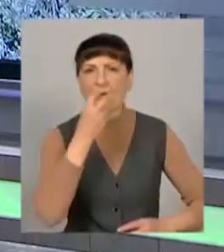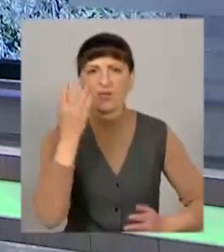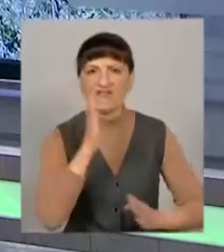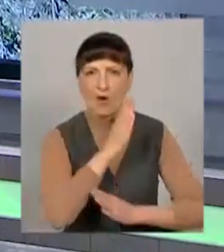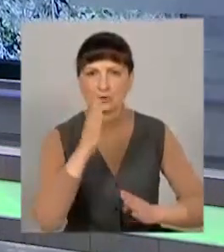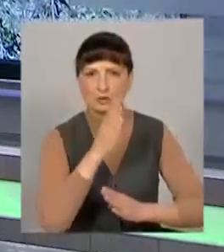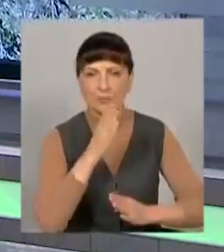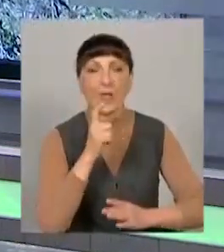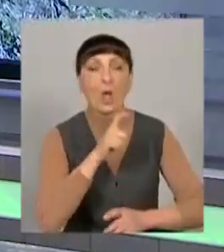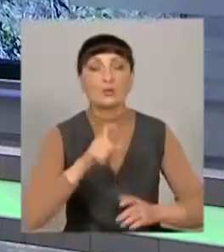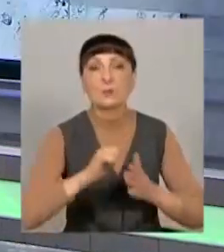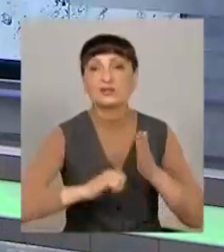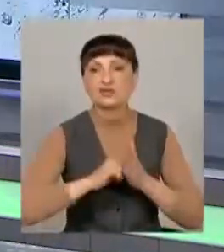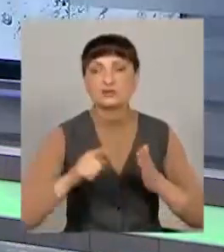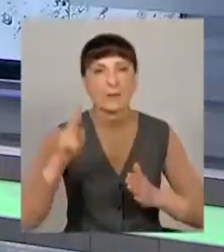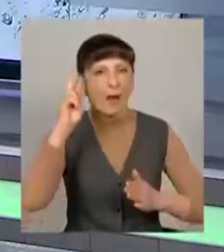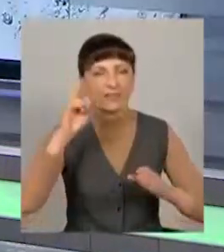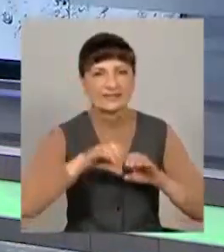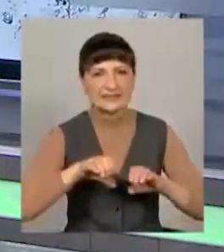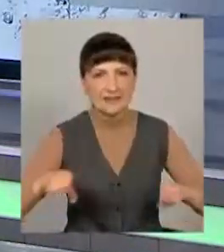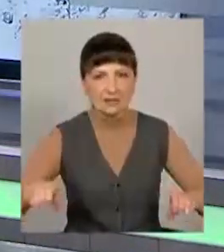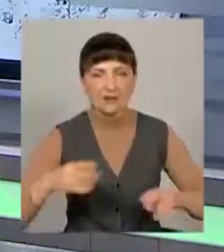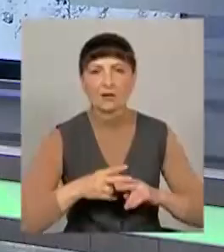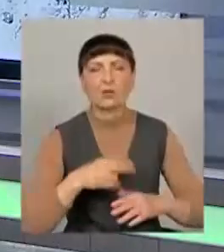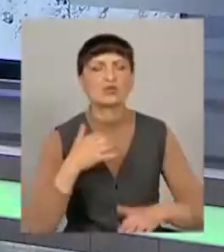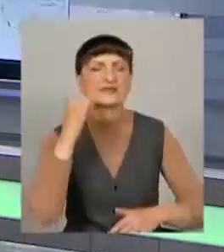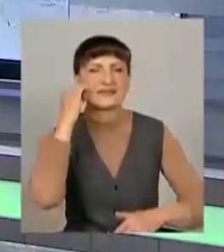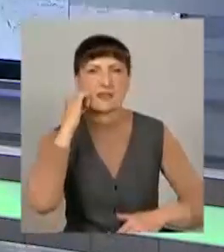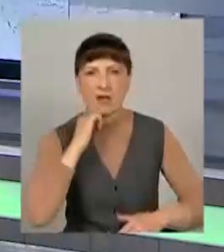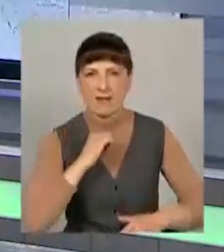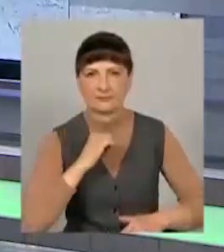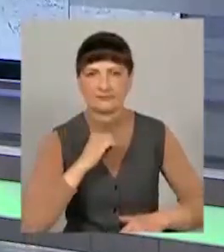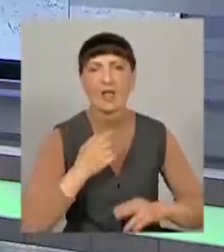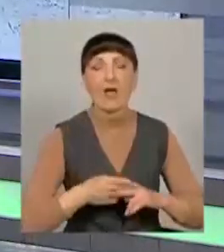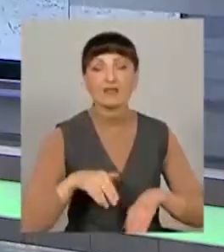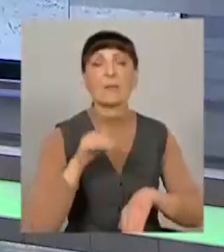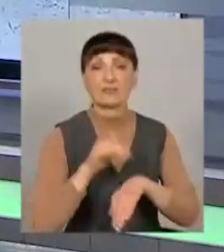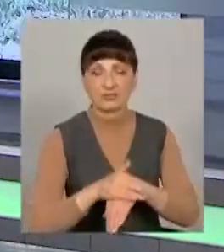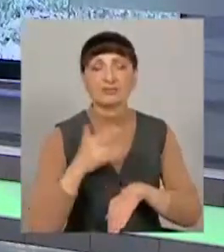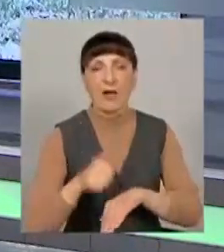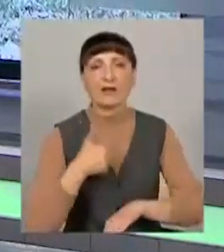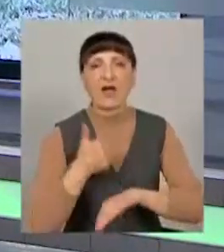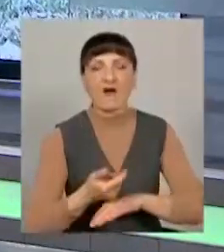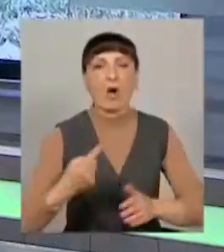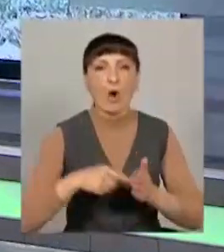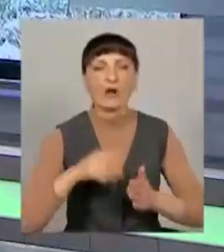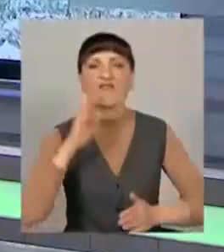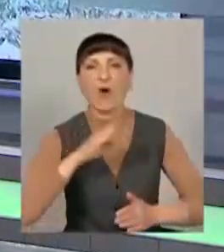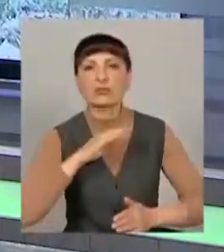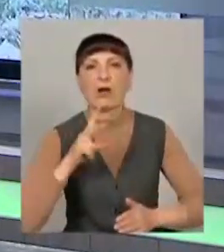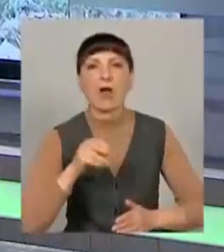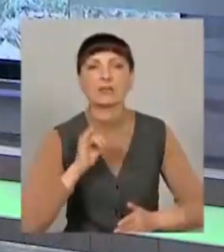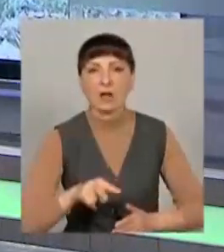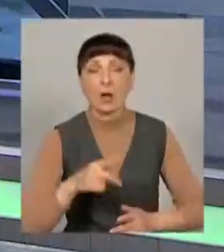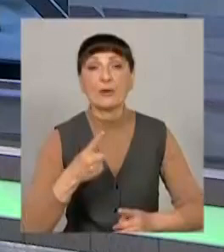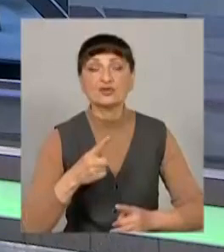Причина, по словам людей, кроется в канализационных сетях, которые сильно изношены. Это подтвердил и глава горводоканала. Почему